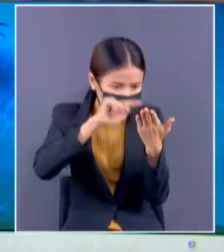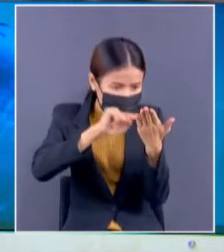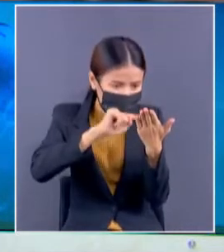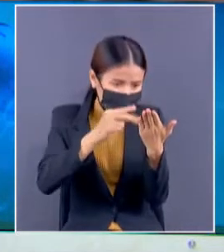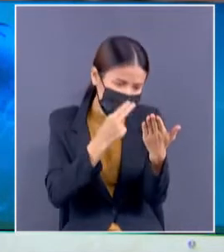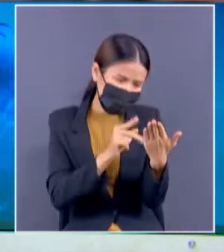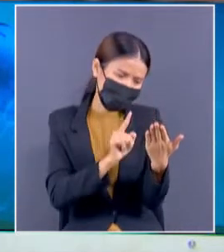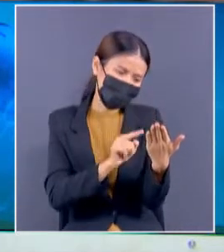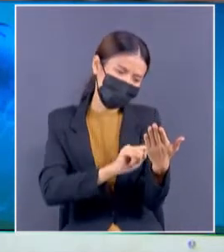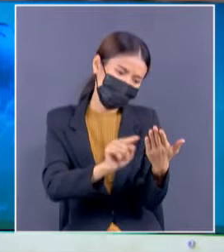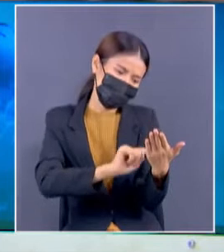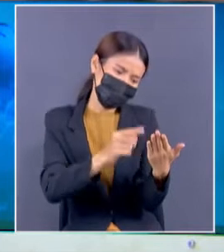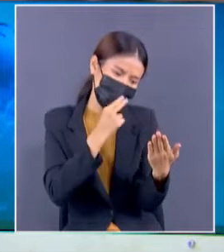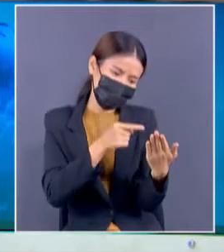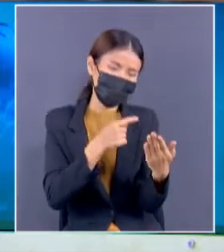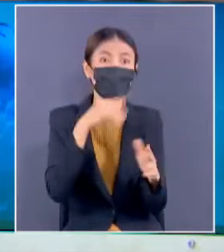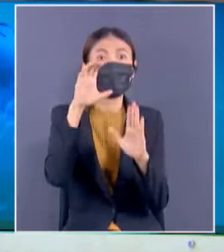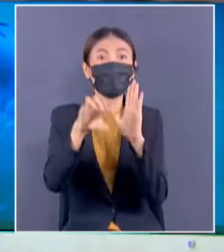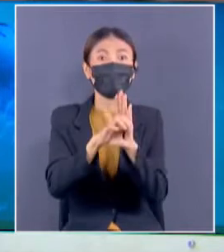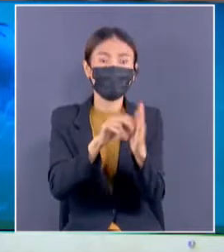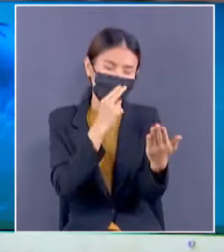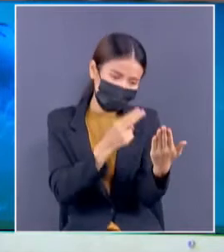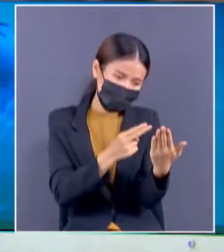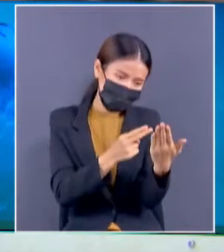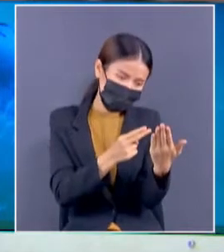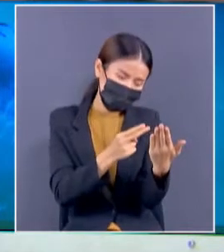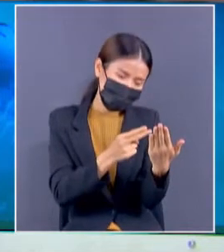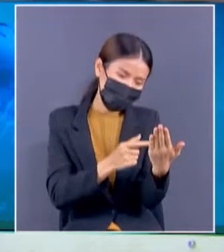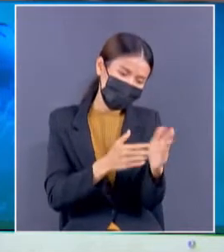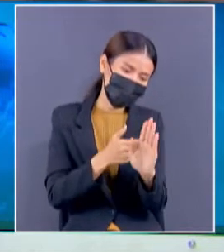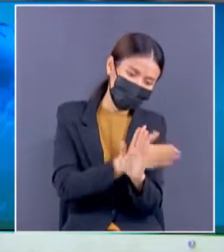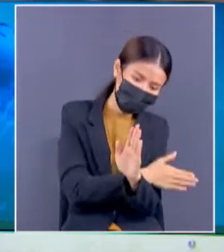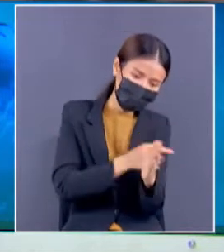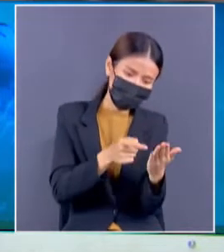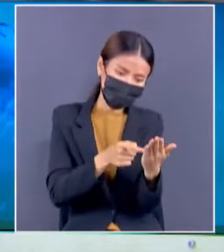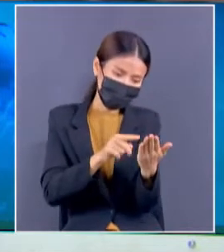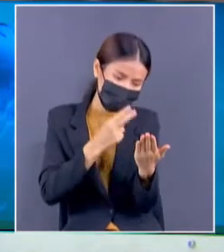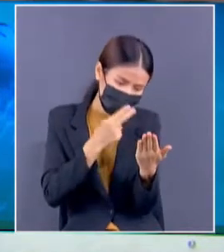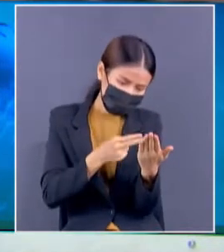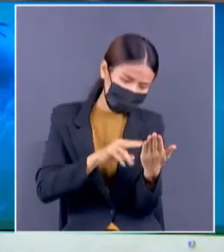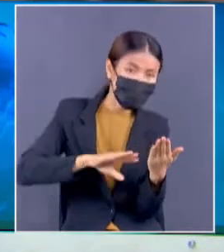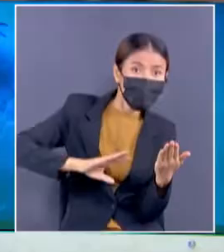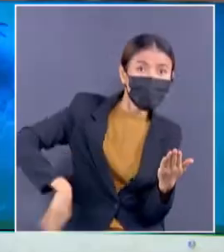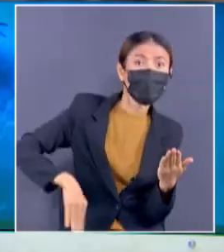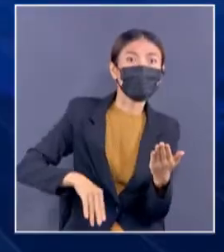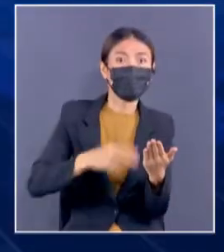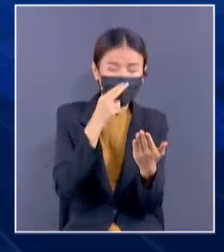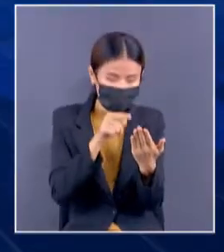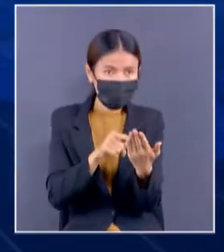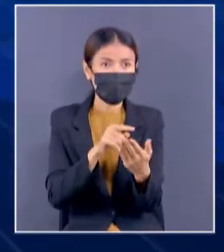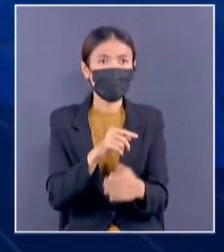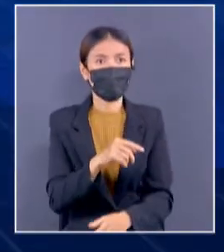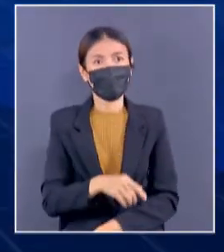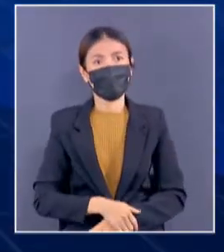เนี่ยเห็นภาพด้วยภาพก่อนและภาพหลังเขาเอามาวางคู่กันเลยในออนไลน์เนี่ยนะครับแล้วก็จริงๆด้ว